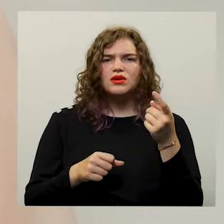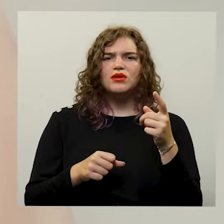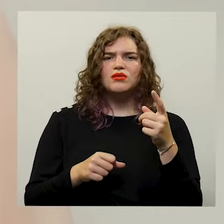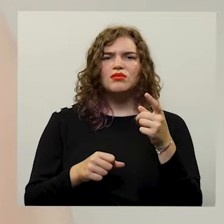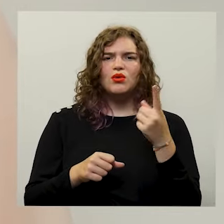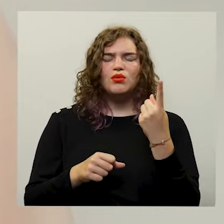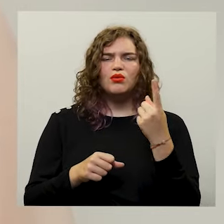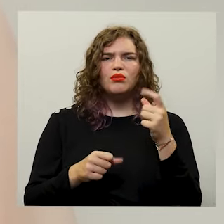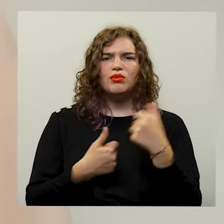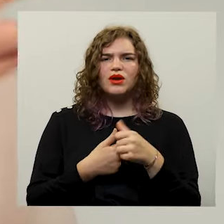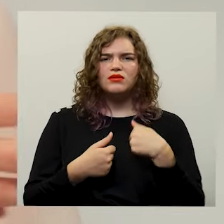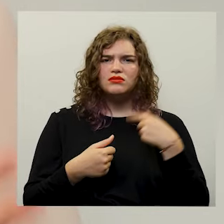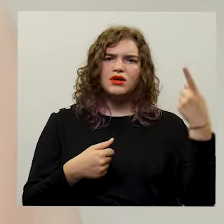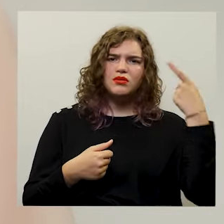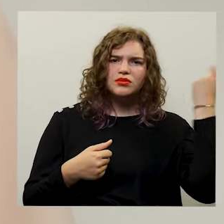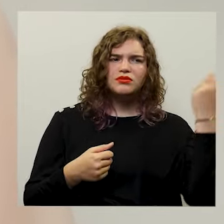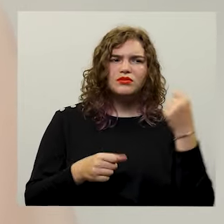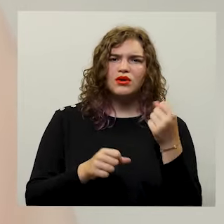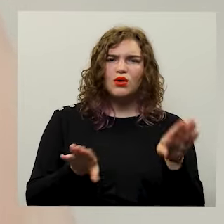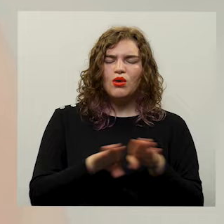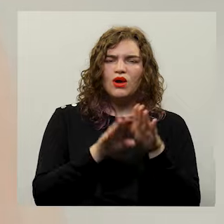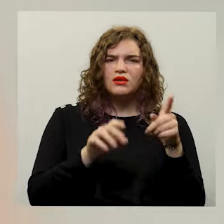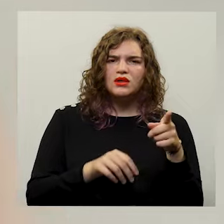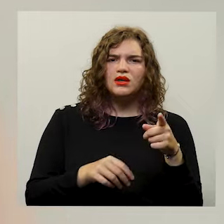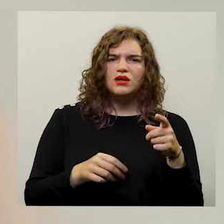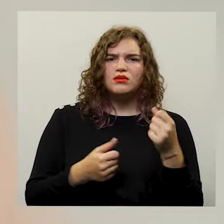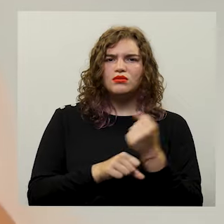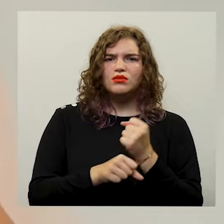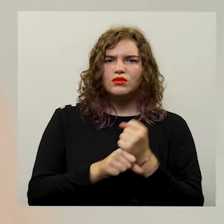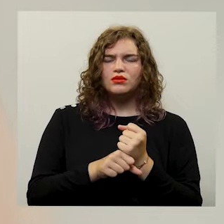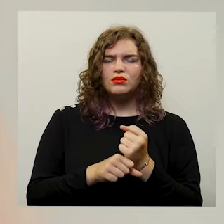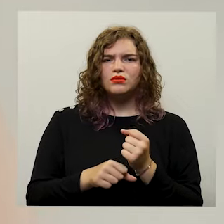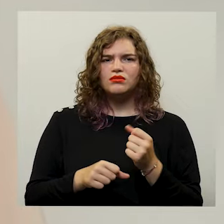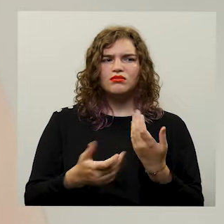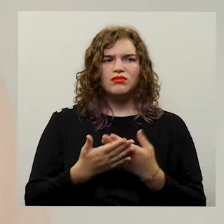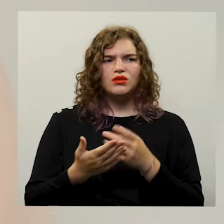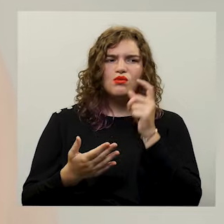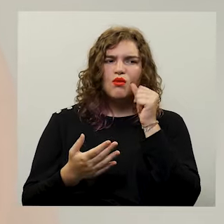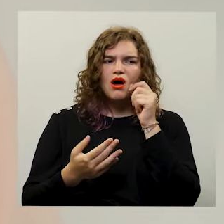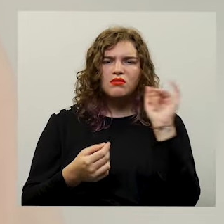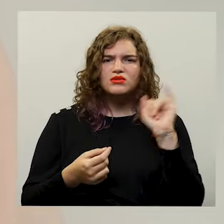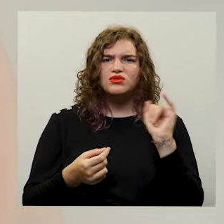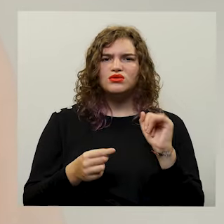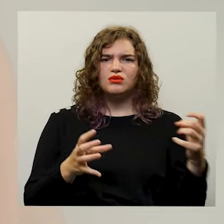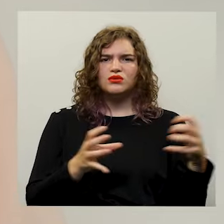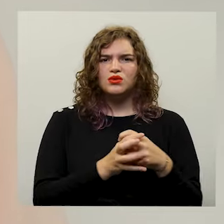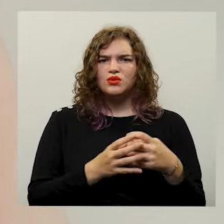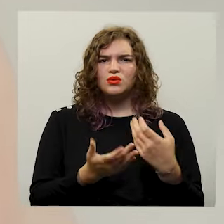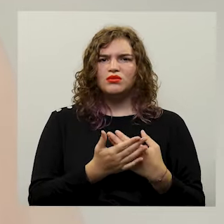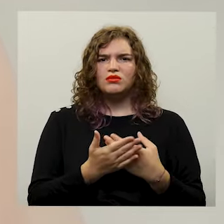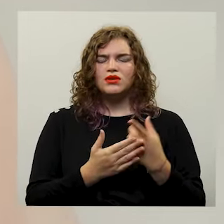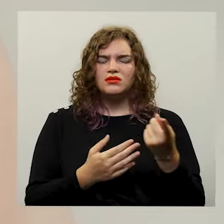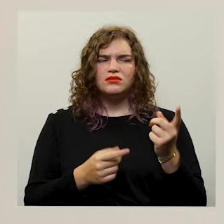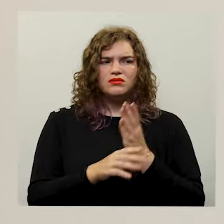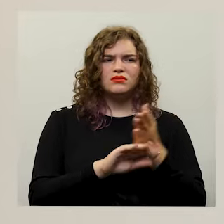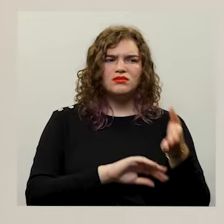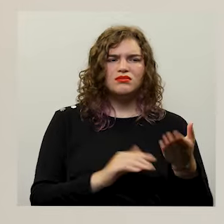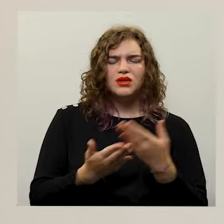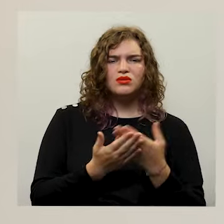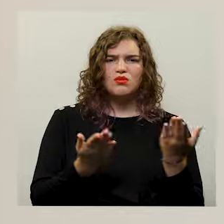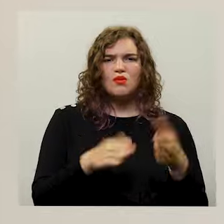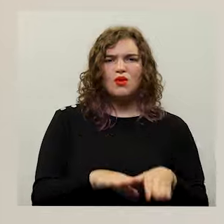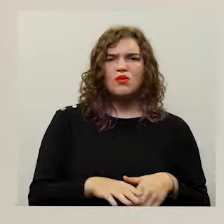fost împușcat în cap. Un coleg de muncă. Ca să vă dați seama din ce anturaj făcea parte. Și merg la priveghii